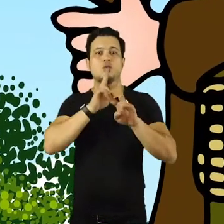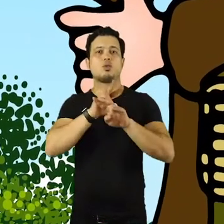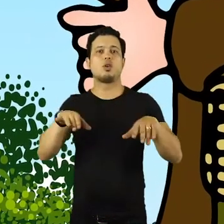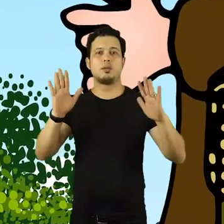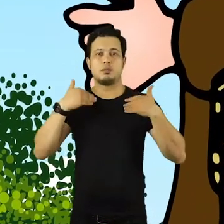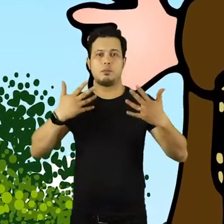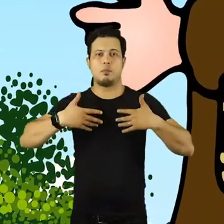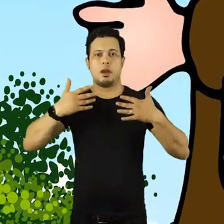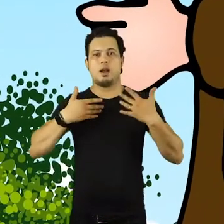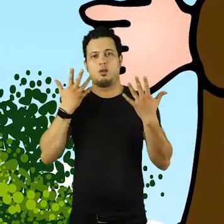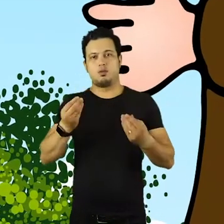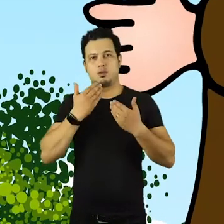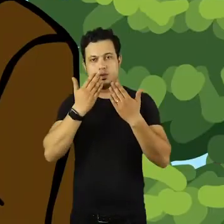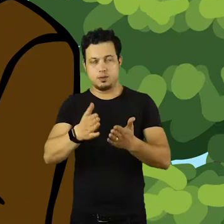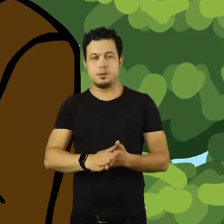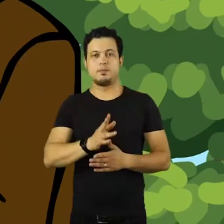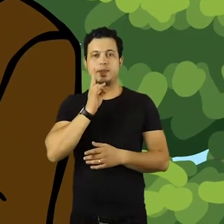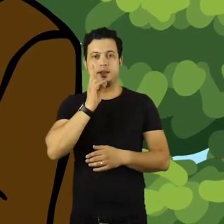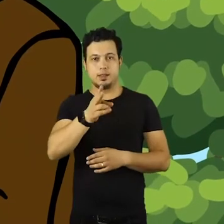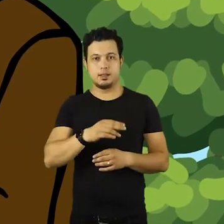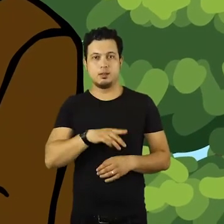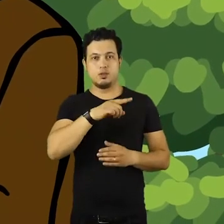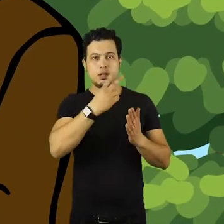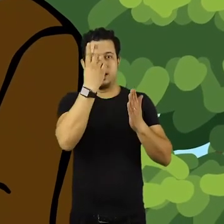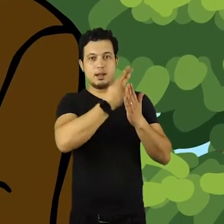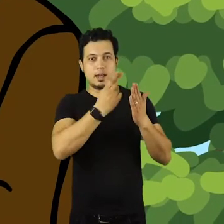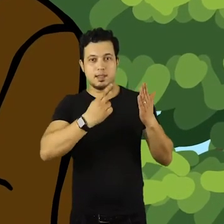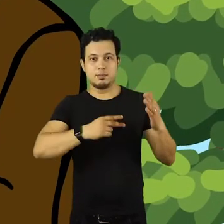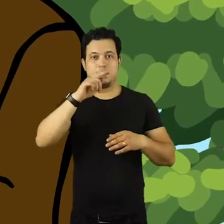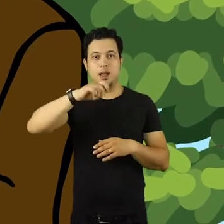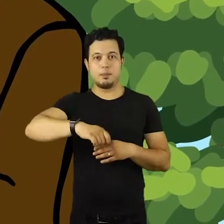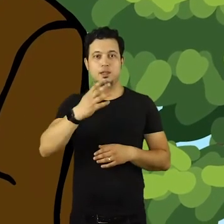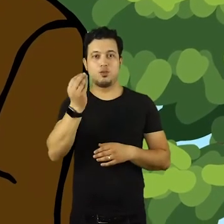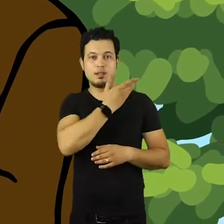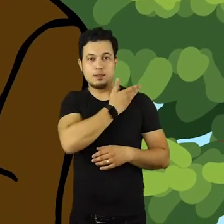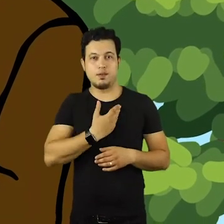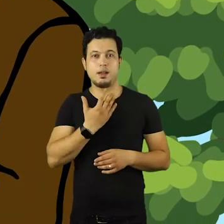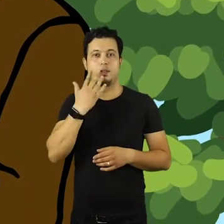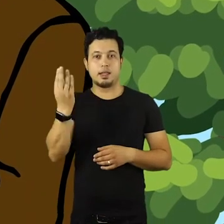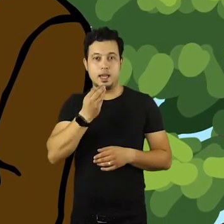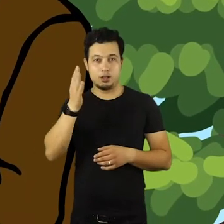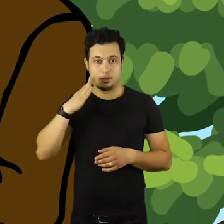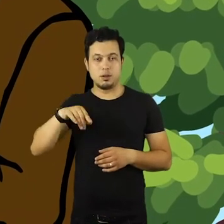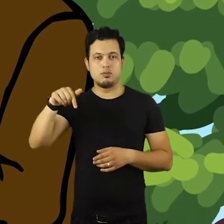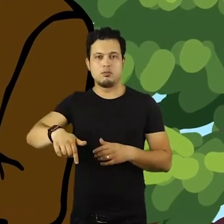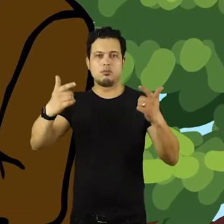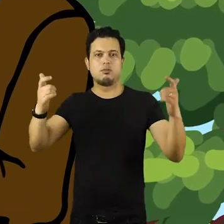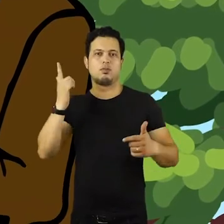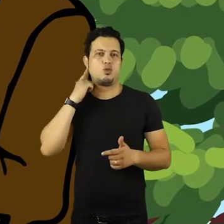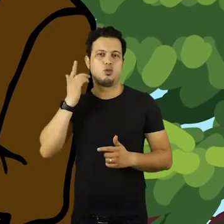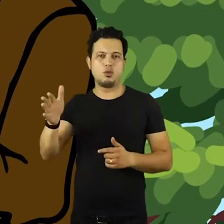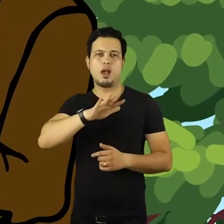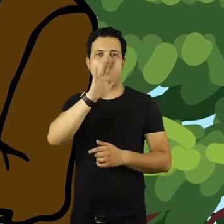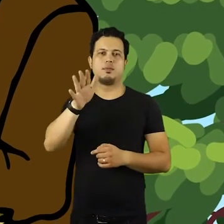kimsecikleri göremeyince meraklandık doğrusu." "Demek siz şu resim yapmayı çok seven delikanlıyı arıyorsunuz. Buralarda çok